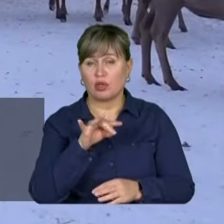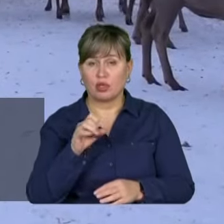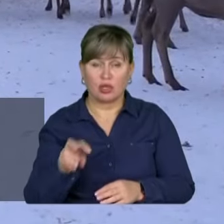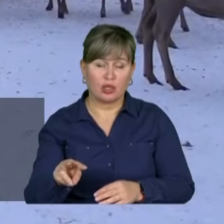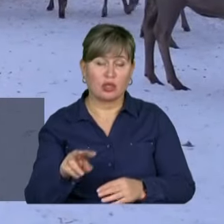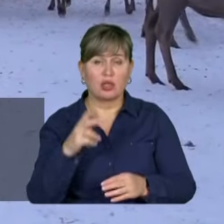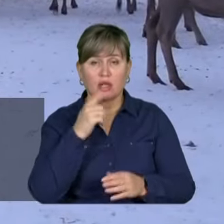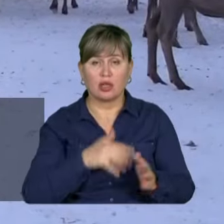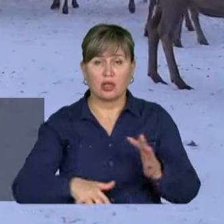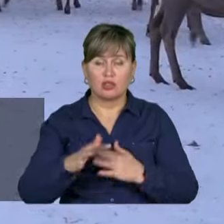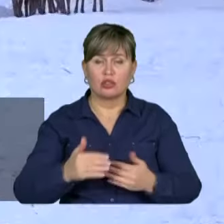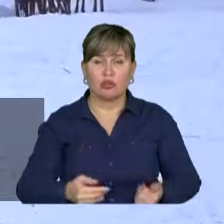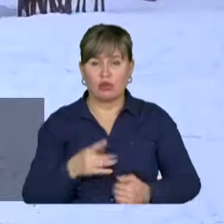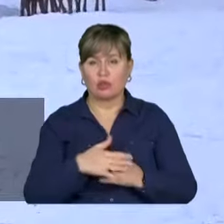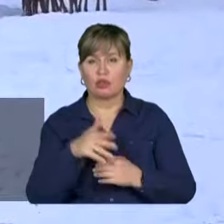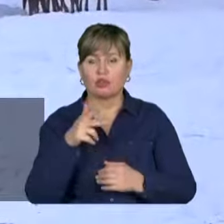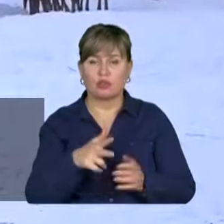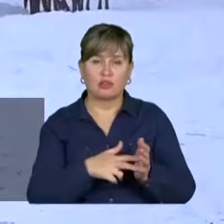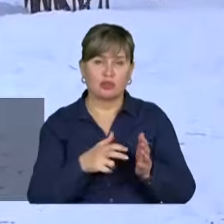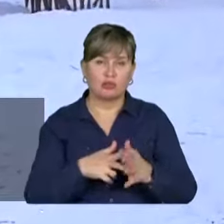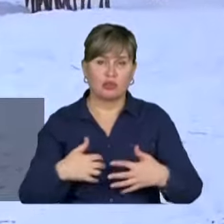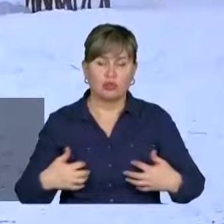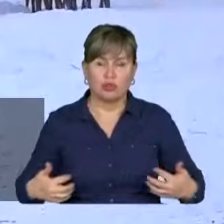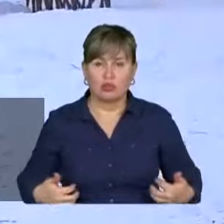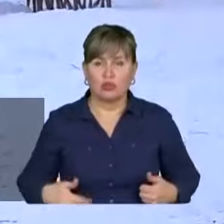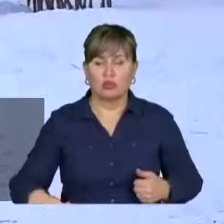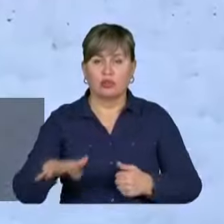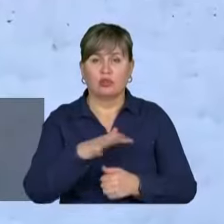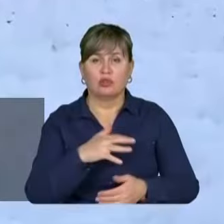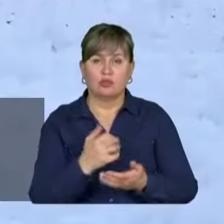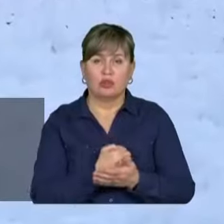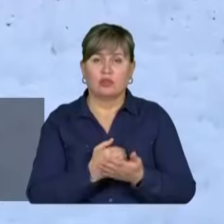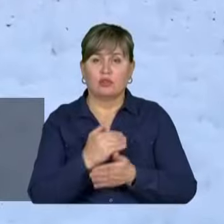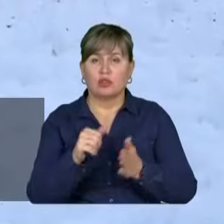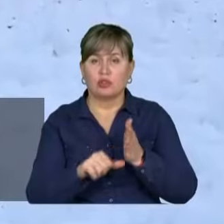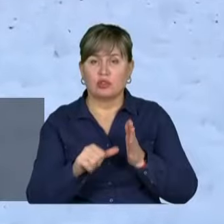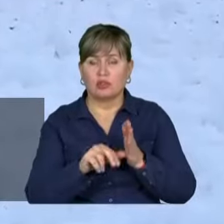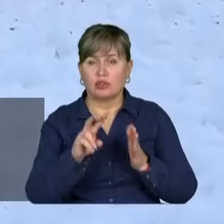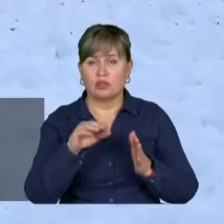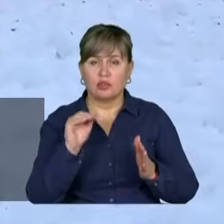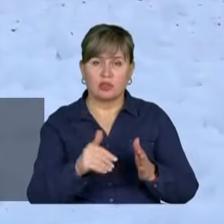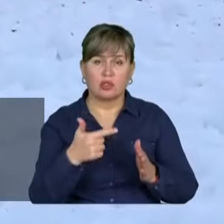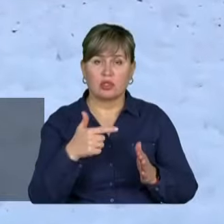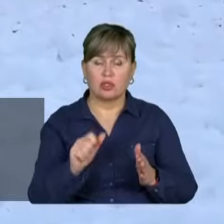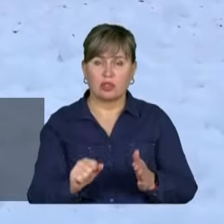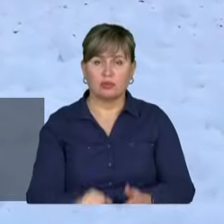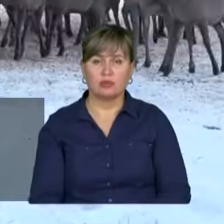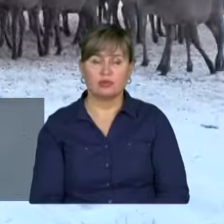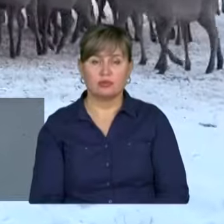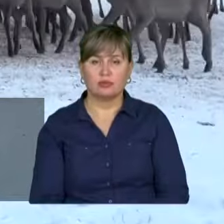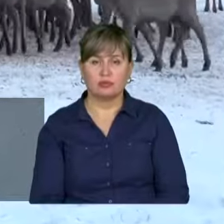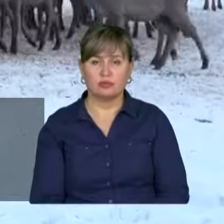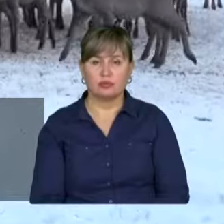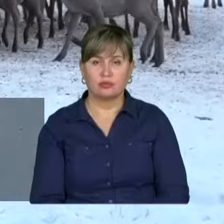Красноборье обитают около 3800 животных. Территория заповедника составляет свыше 62 тысяч гектаров. Нургуль Алина, Азамат